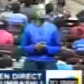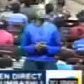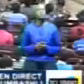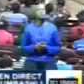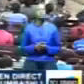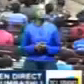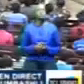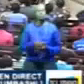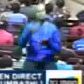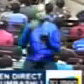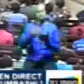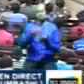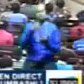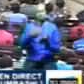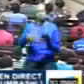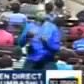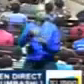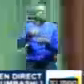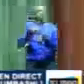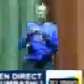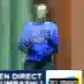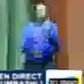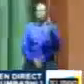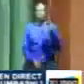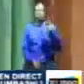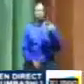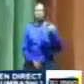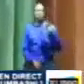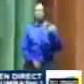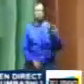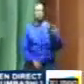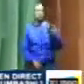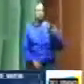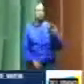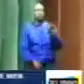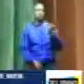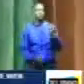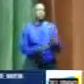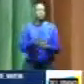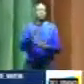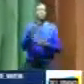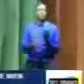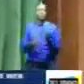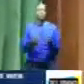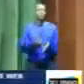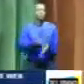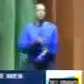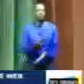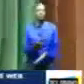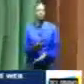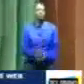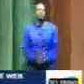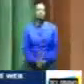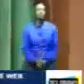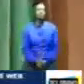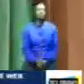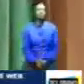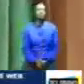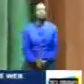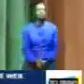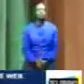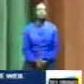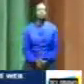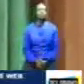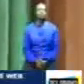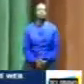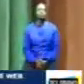Lettre circulaire 8. Barua ya yenye kutuma kanisa munani. Dernière page. Page yake ya mwisho. Lettre circulaire 8,